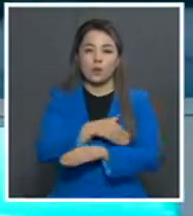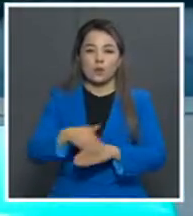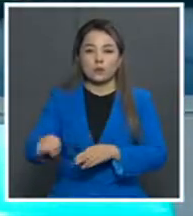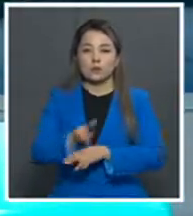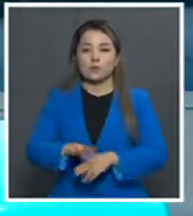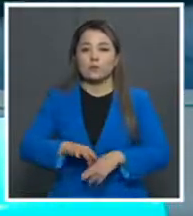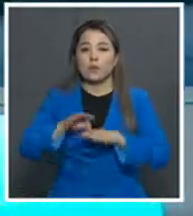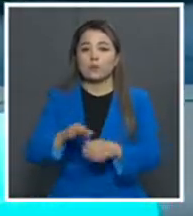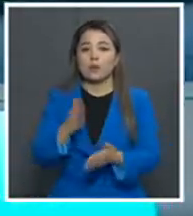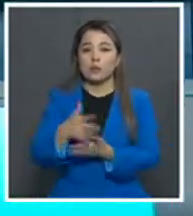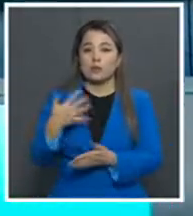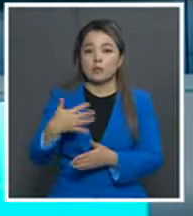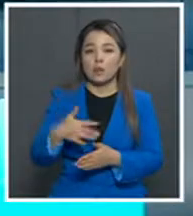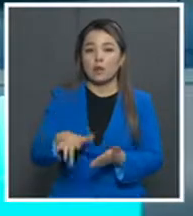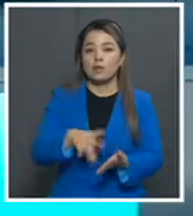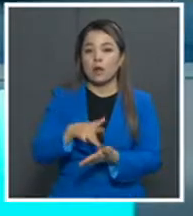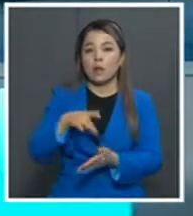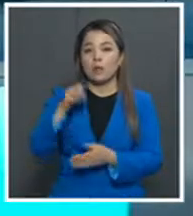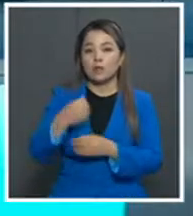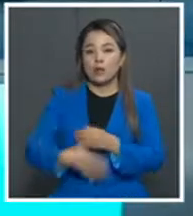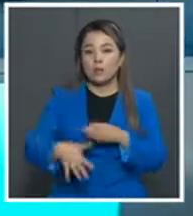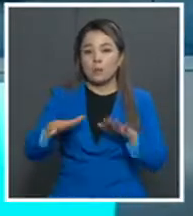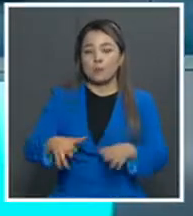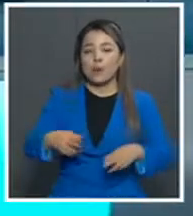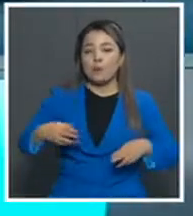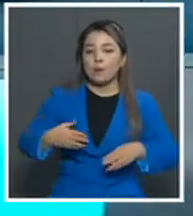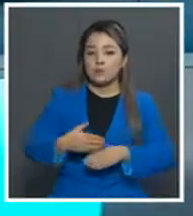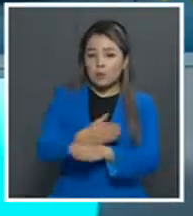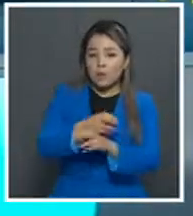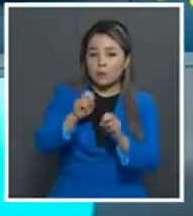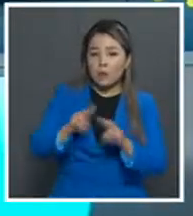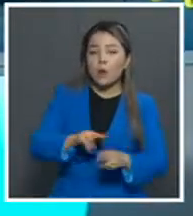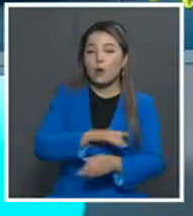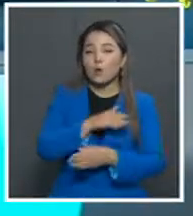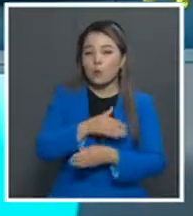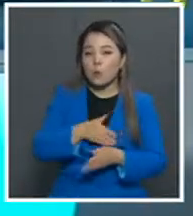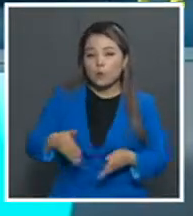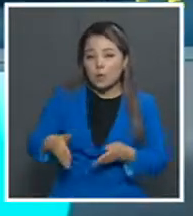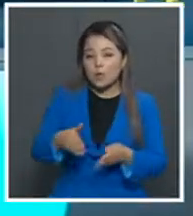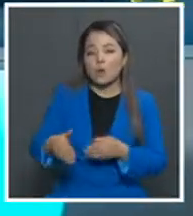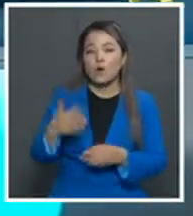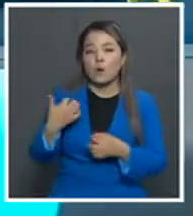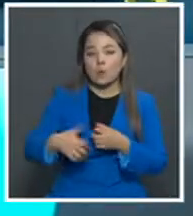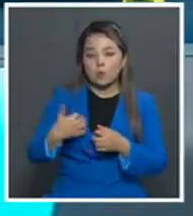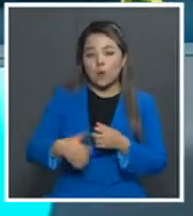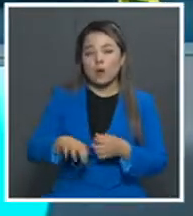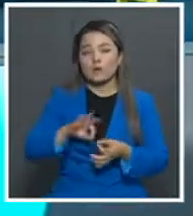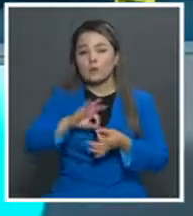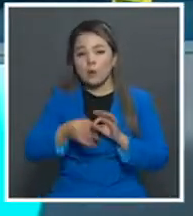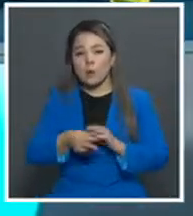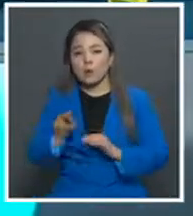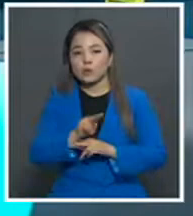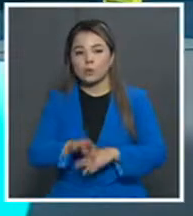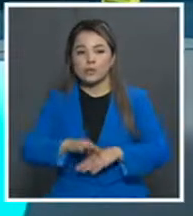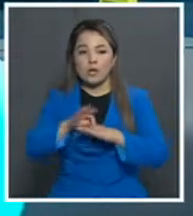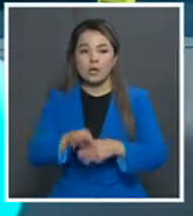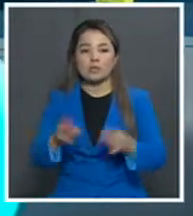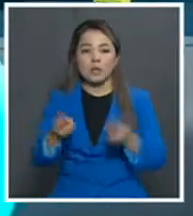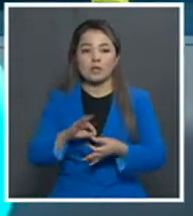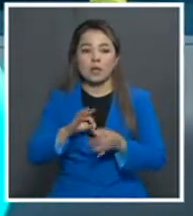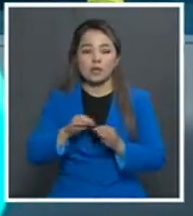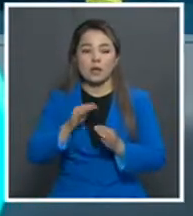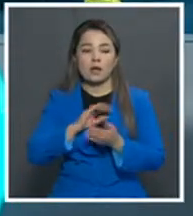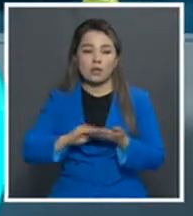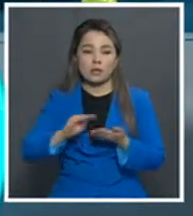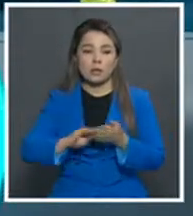жөндөлө. 50 калаанын орталык бөлүгүндөгү магистралдык көчөлөр, алардын көбү орташа, кээбири күрдөлүү жөндөөдөн өтөт. Толугураак